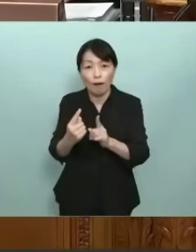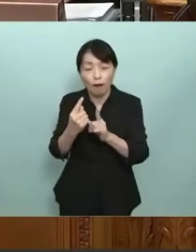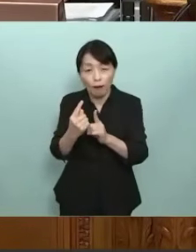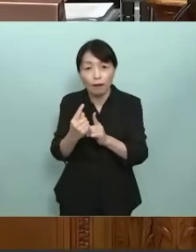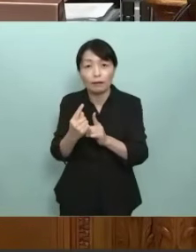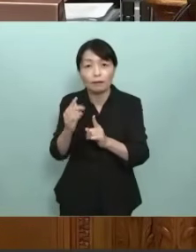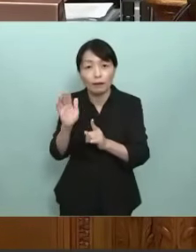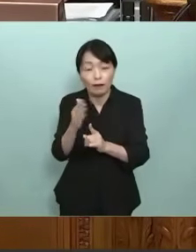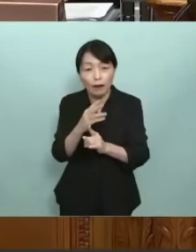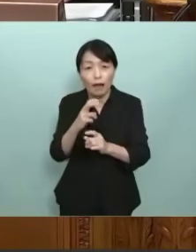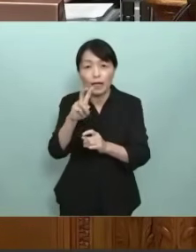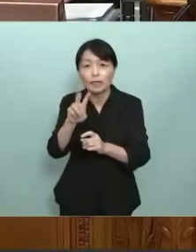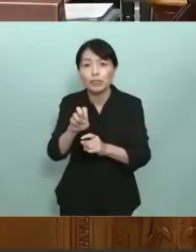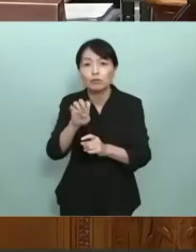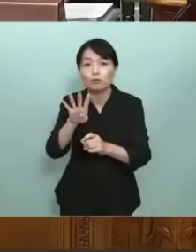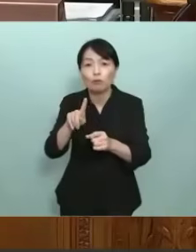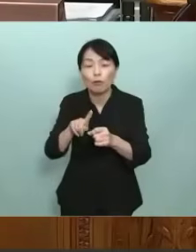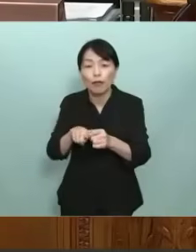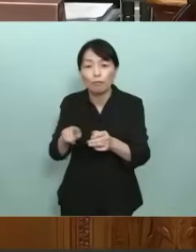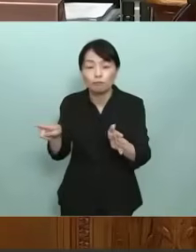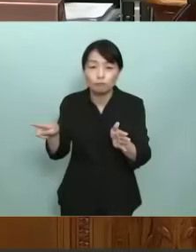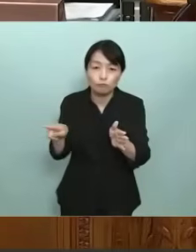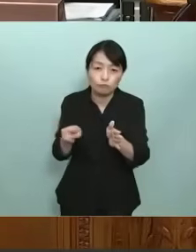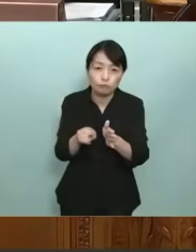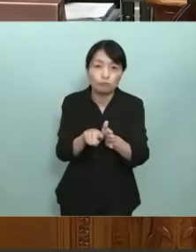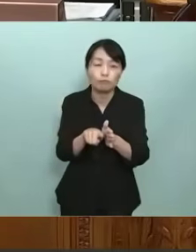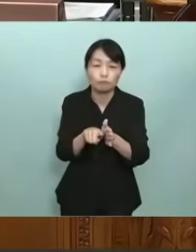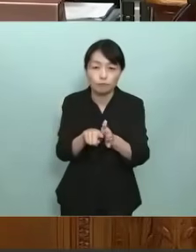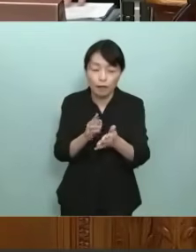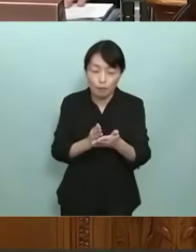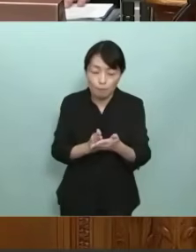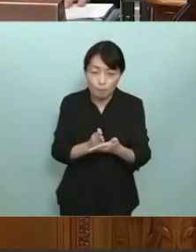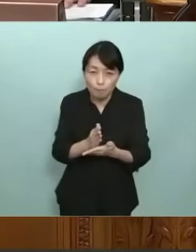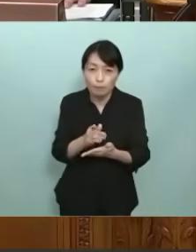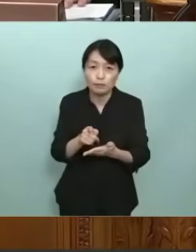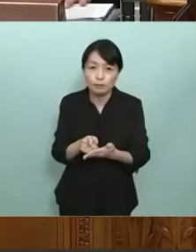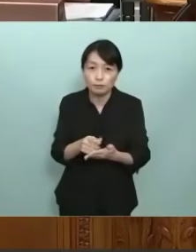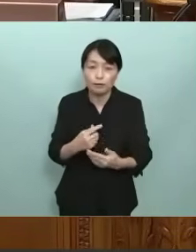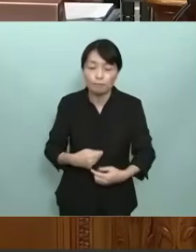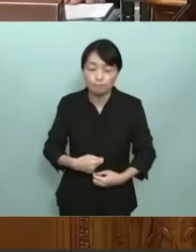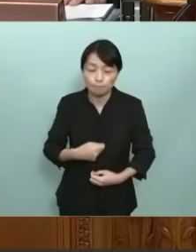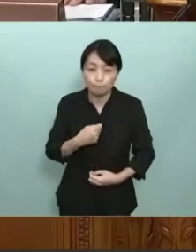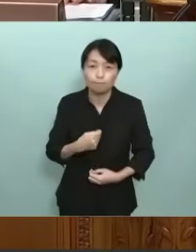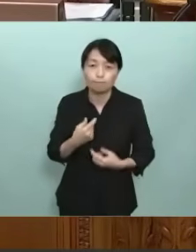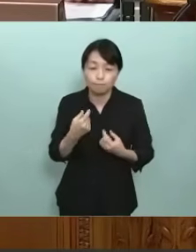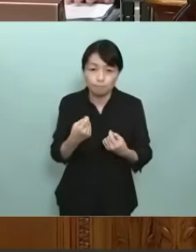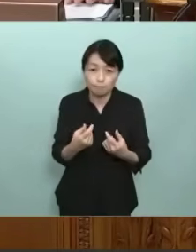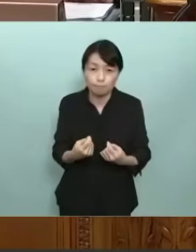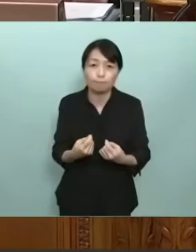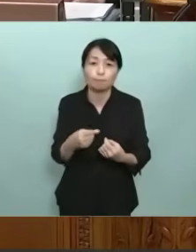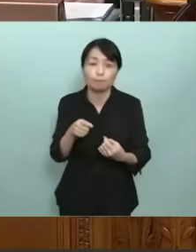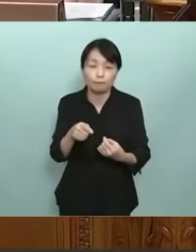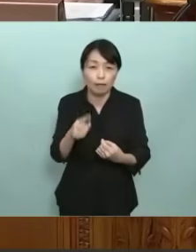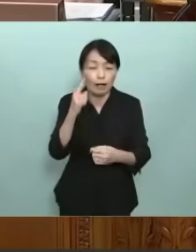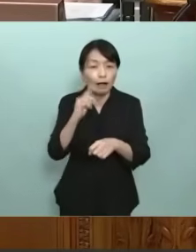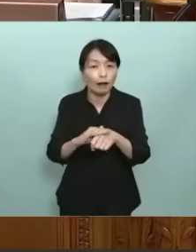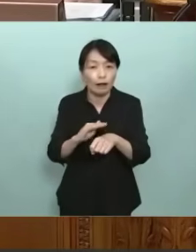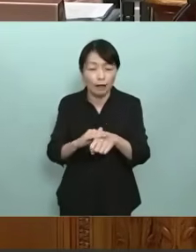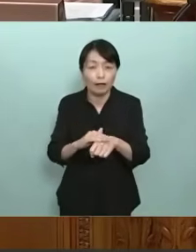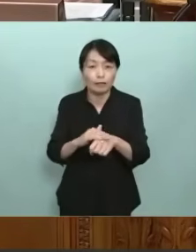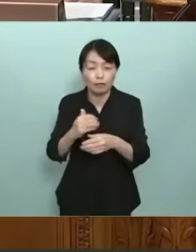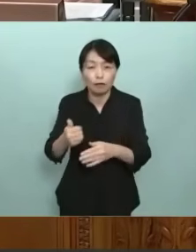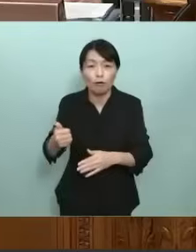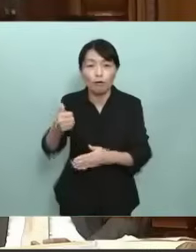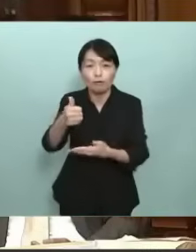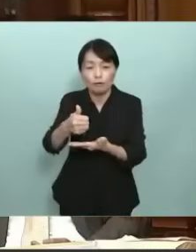て24年まっすぐで誠実な私が尊敬していた石先生